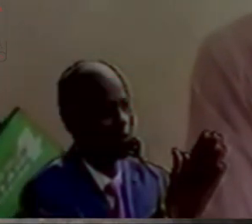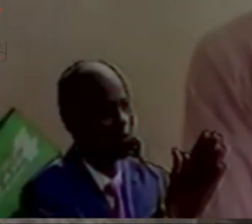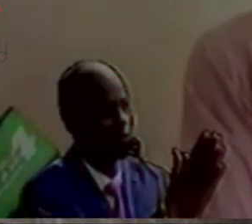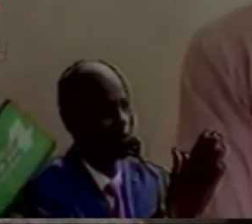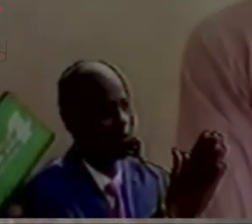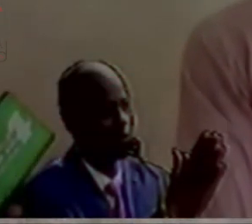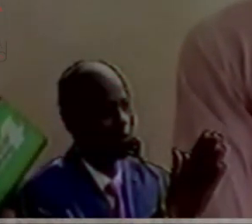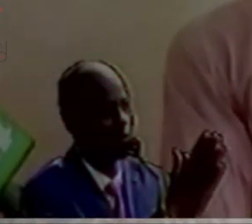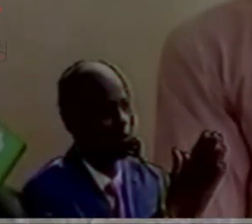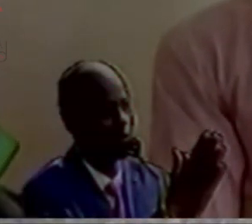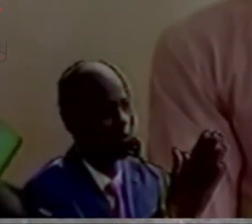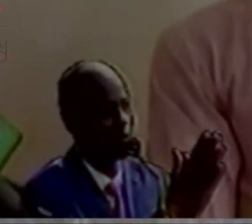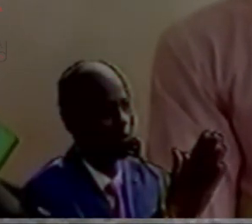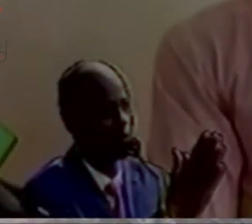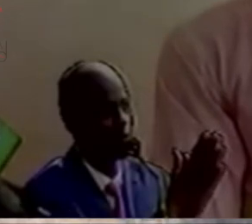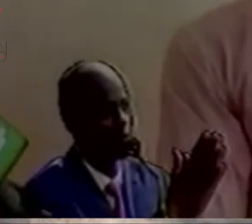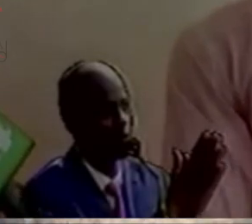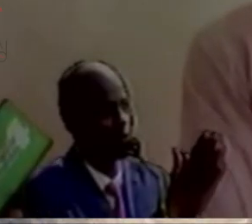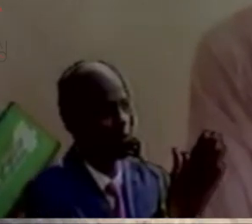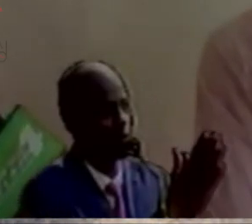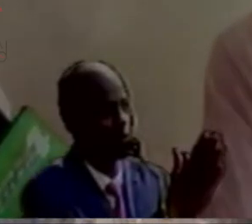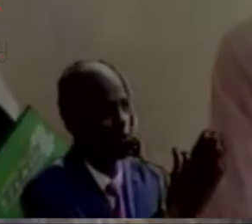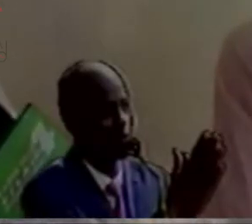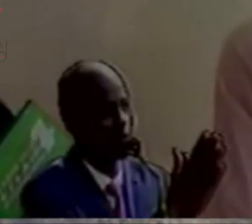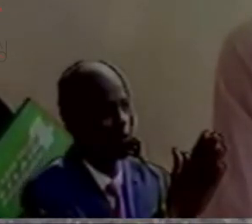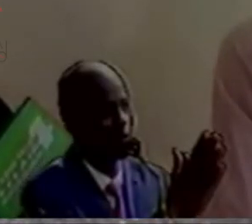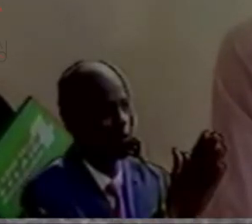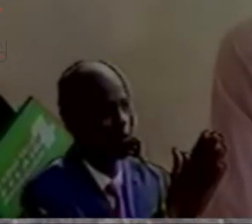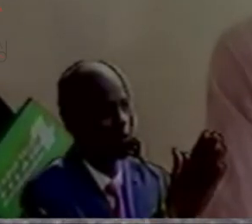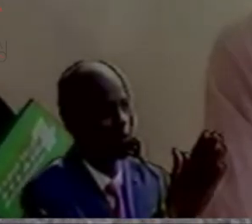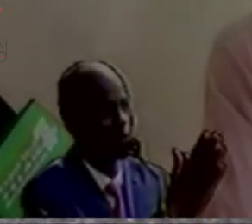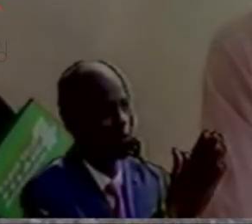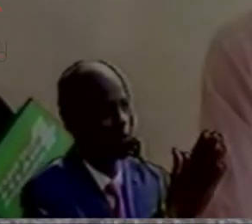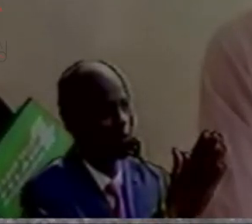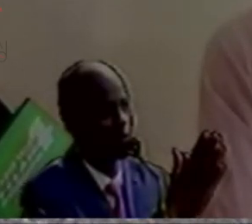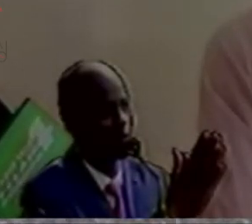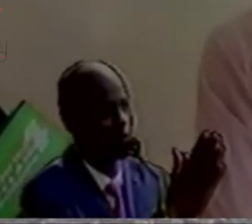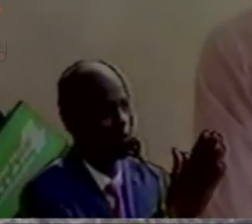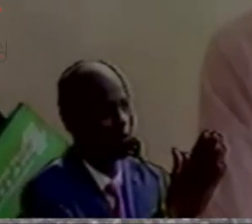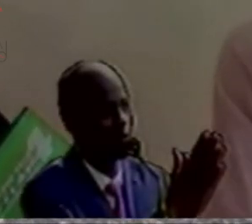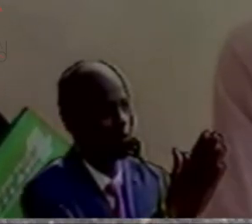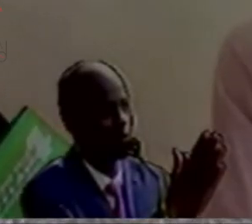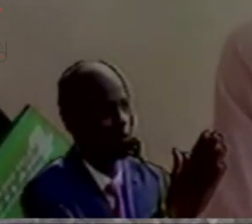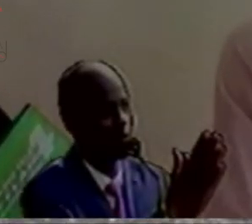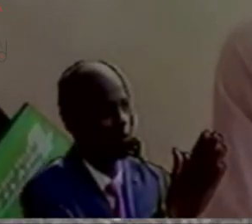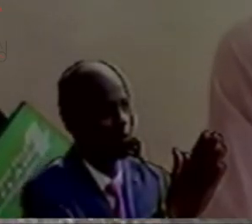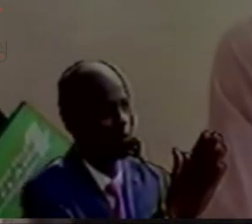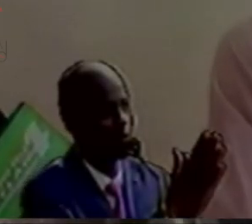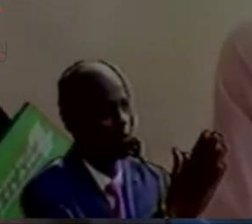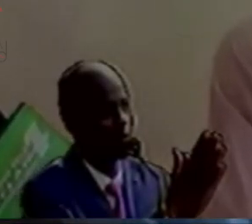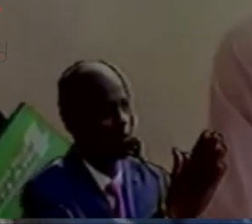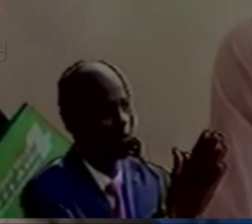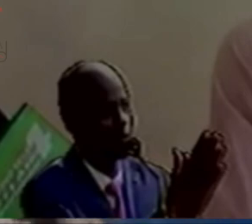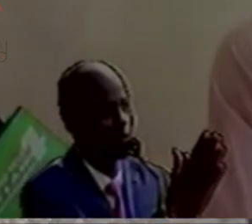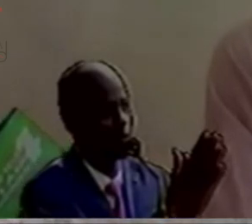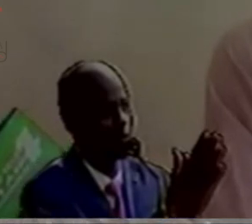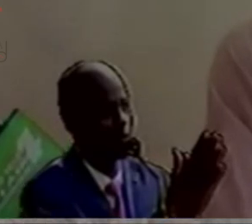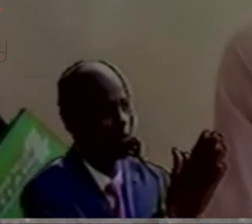quelconque, ou bien qui t'a juste besoin qu'on ait, comment tension voyez, comment poids voyez. Il n'y a pas qu'à passer l'hôpital là et faire